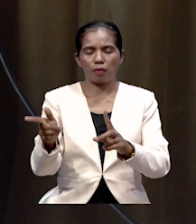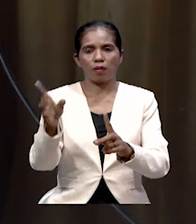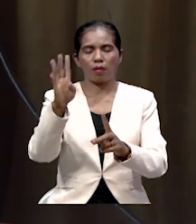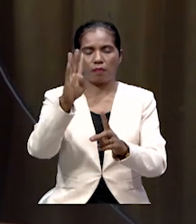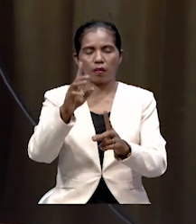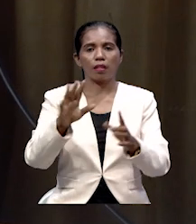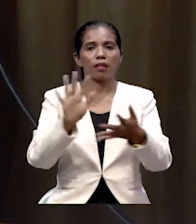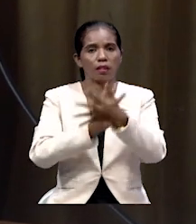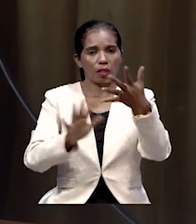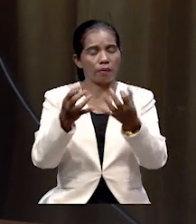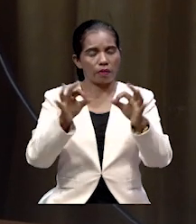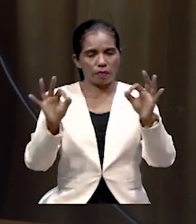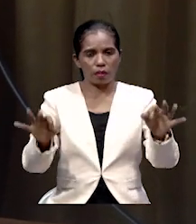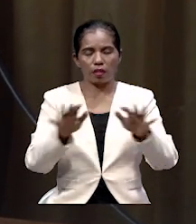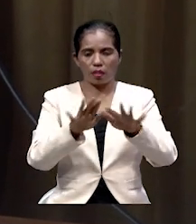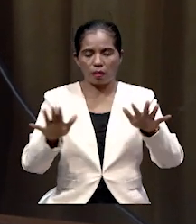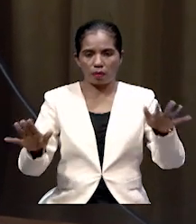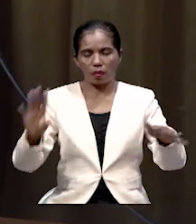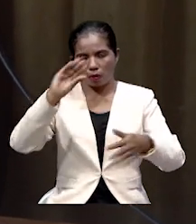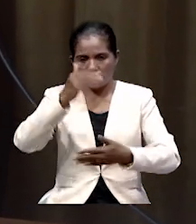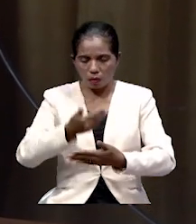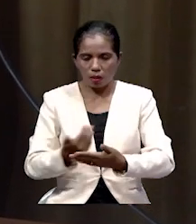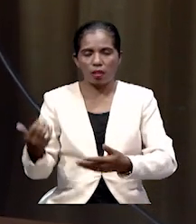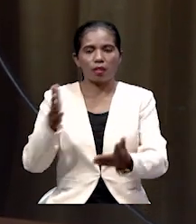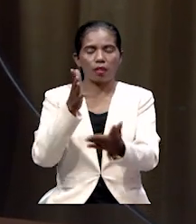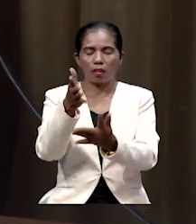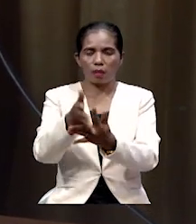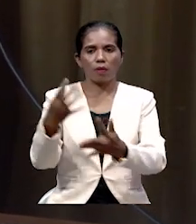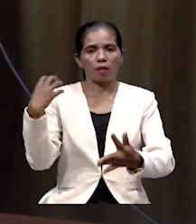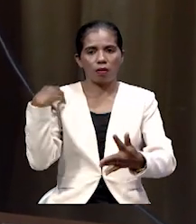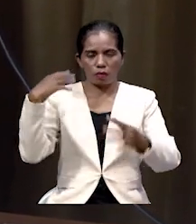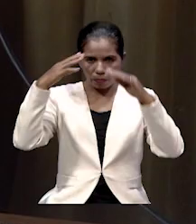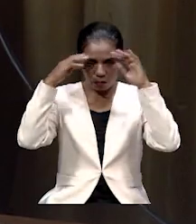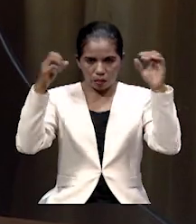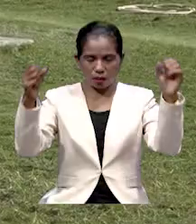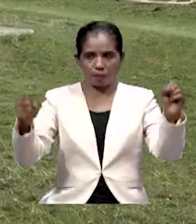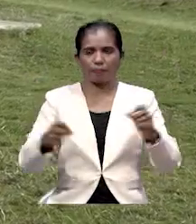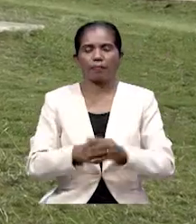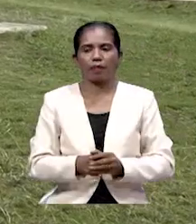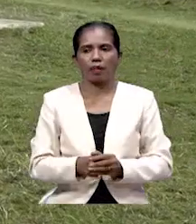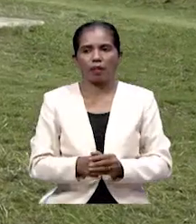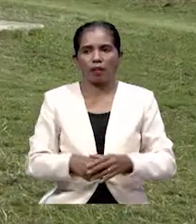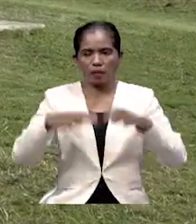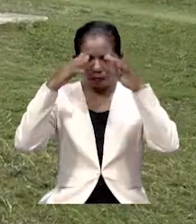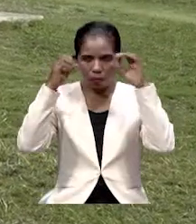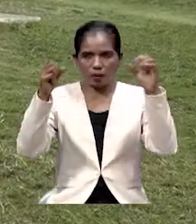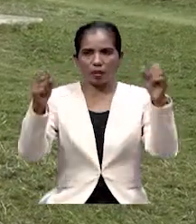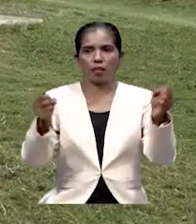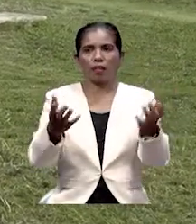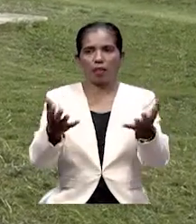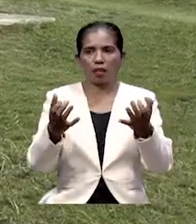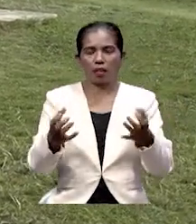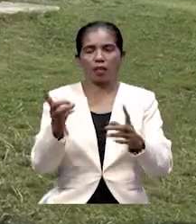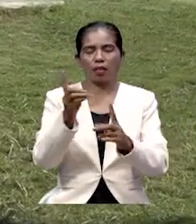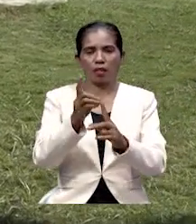la barek sira ita nia oan sira komesa tama ona he Palácio Presidente i presidente nia intervensaun ia dia